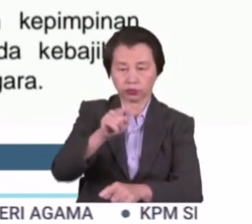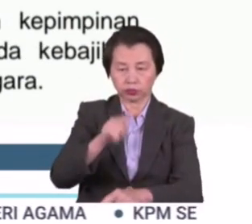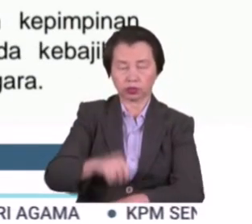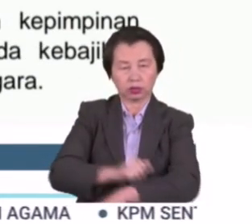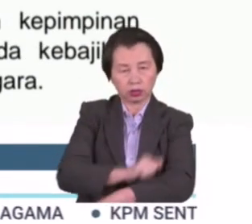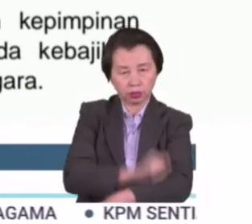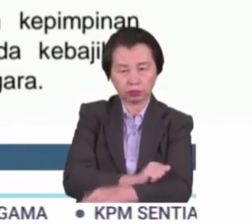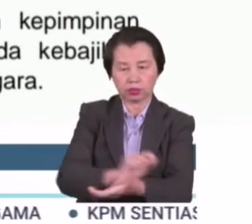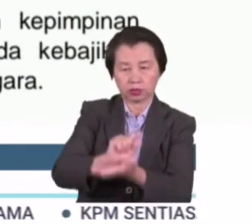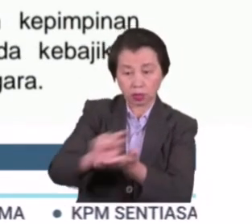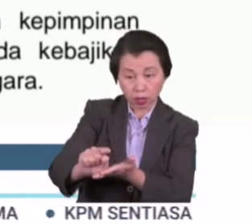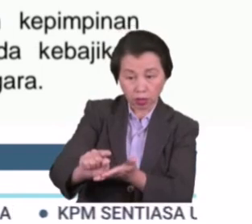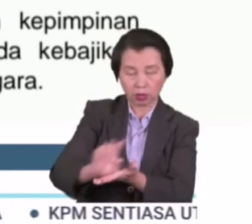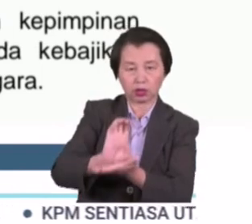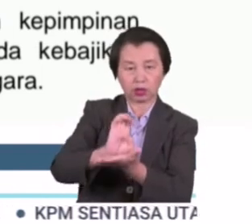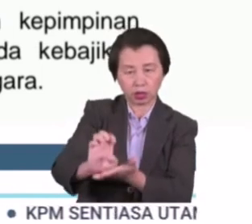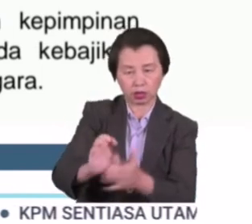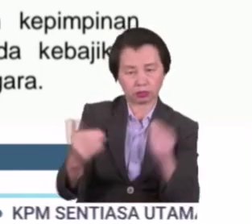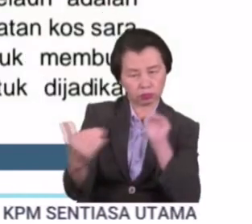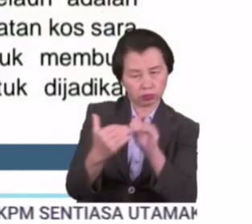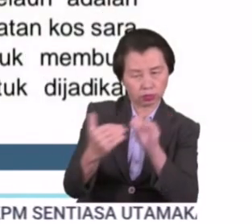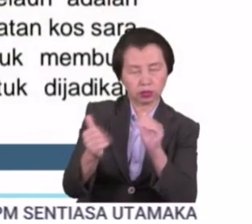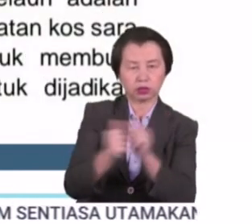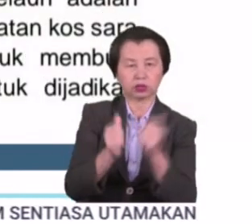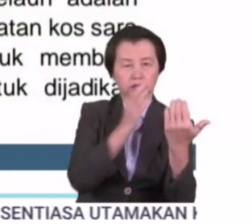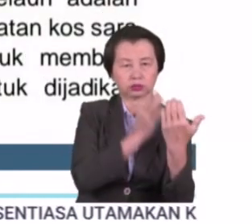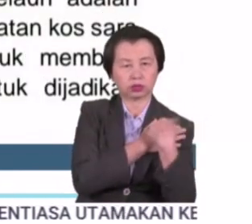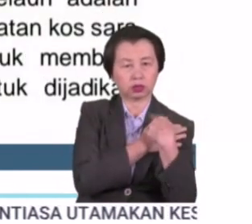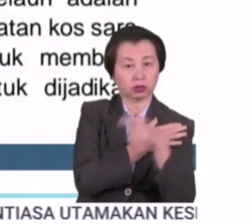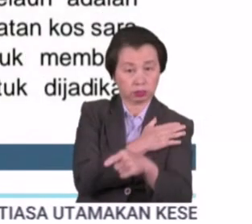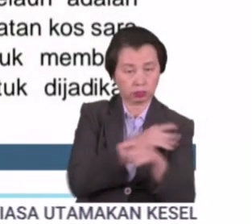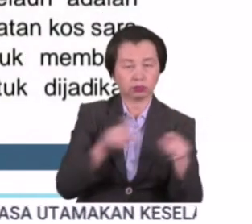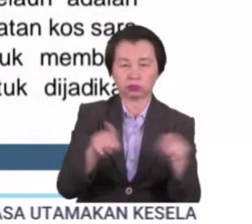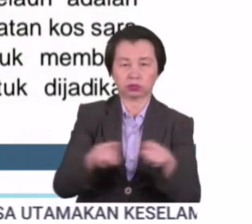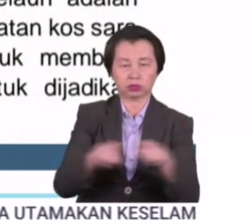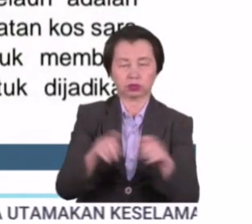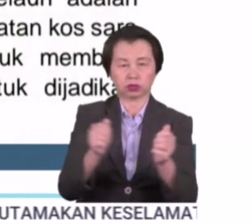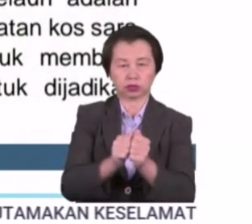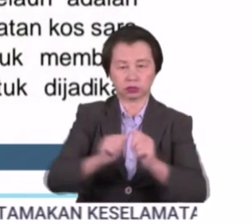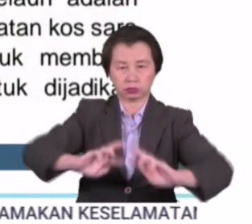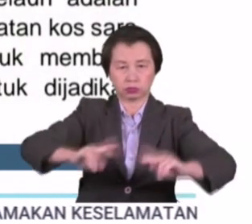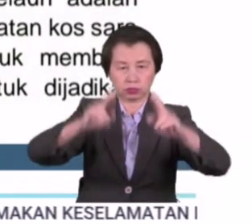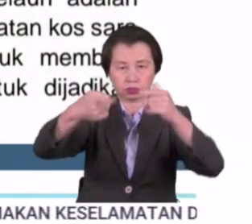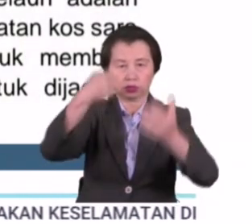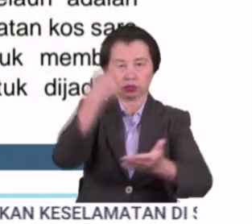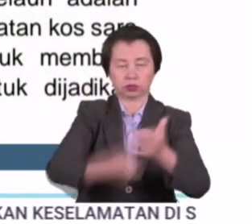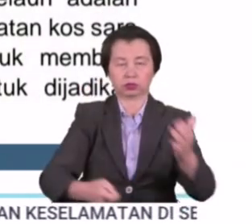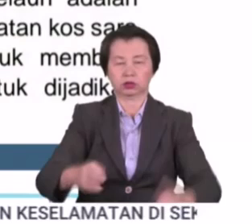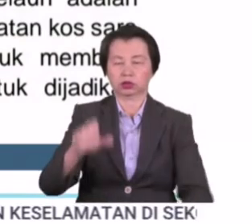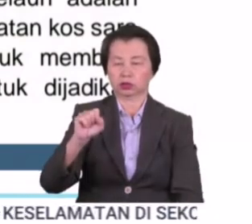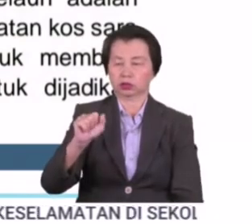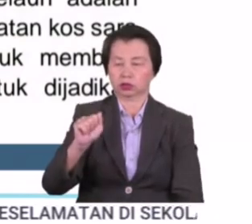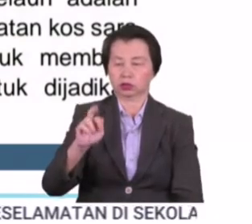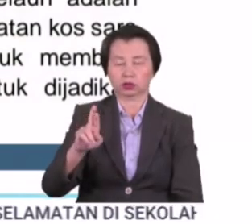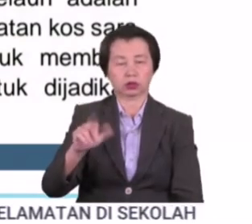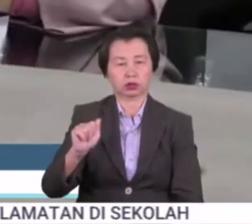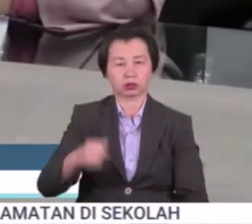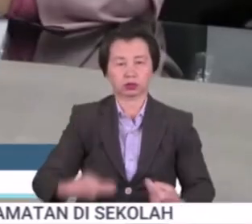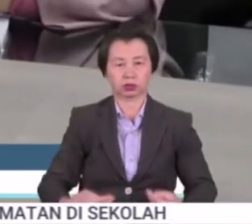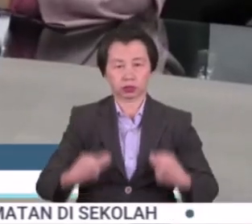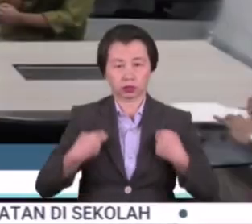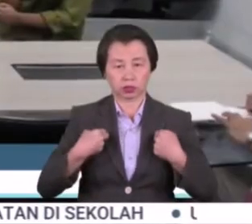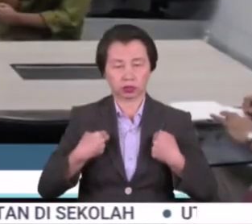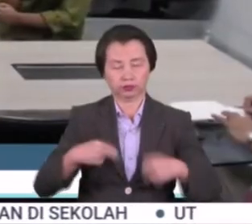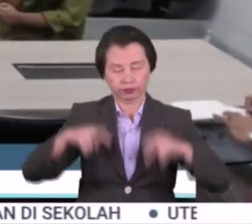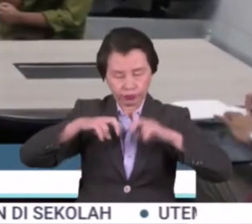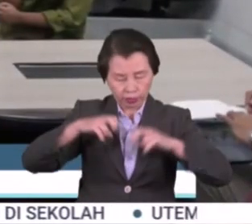upah gaji dan Elon setimpal dengan tanggung jawab serta seiring dengan peningkatan kossar Hidup Sementara kajian itu